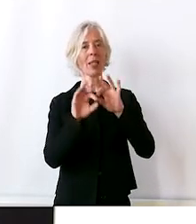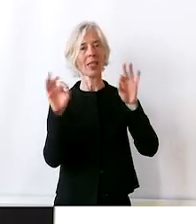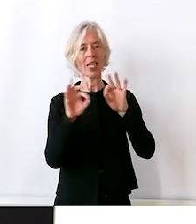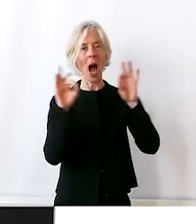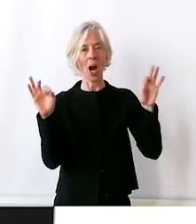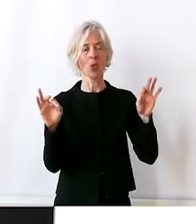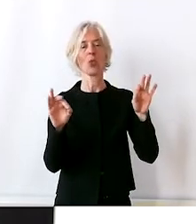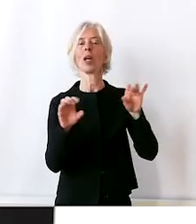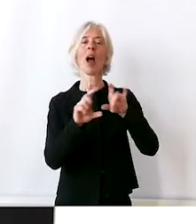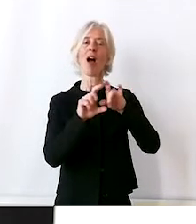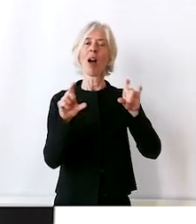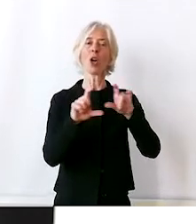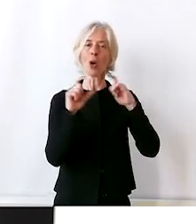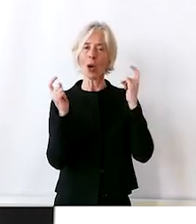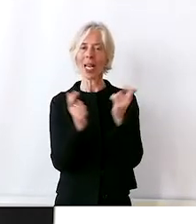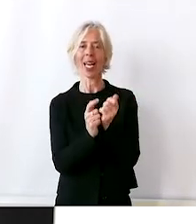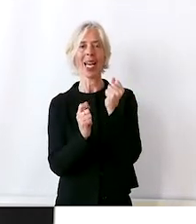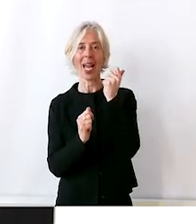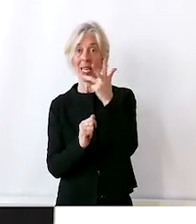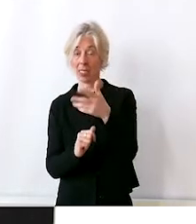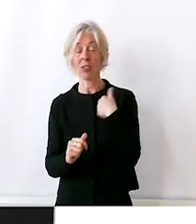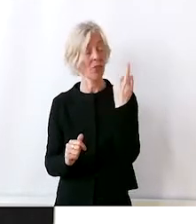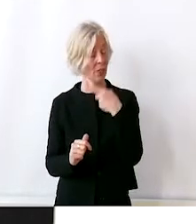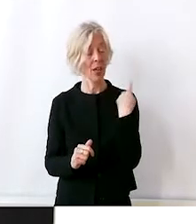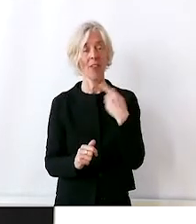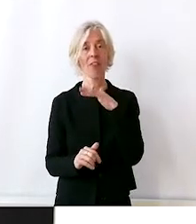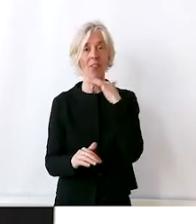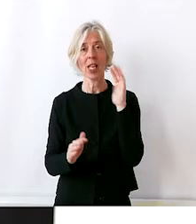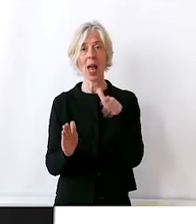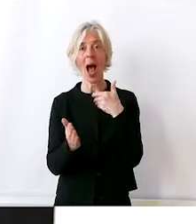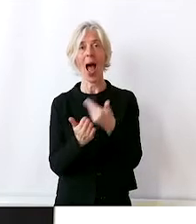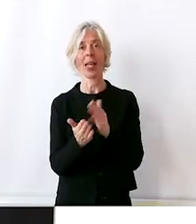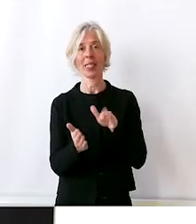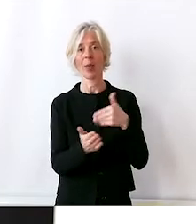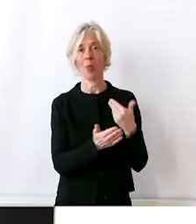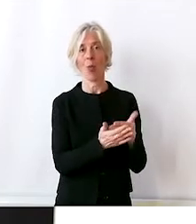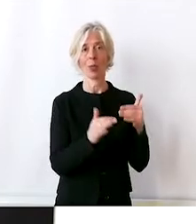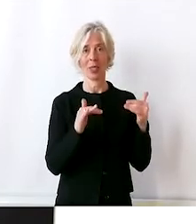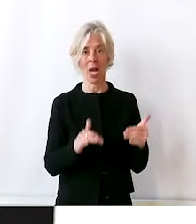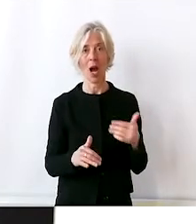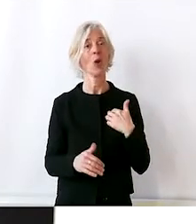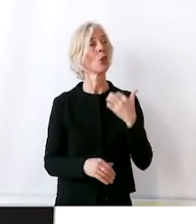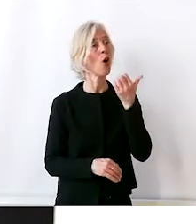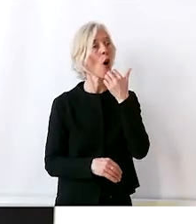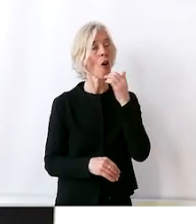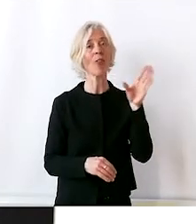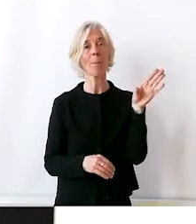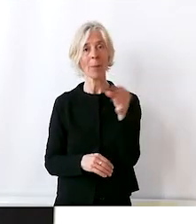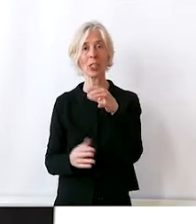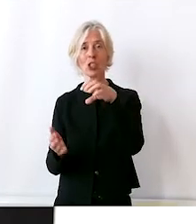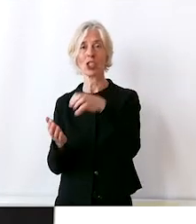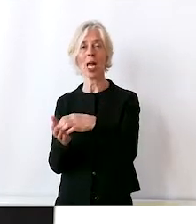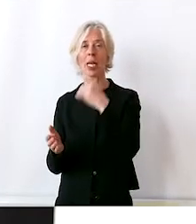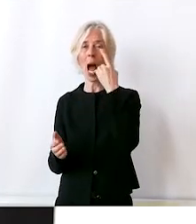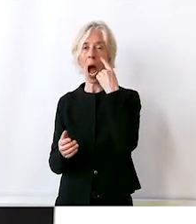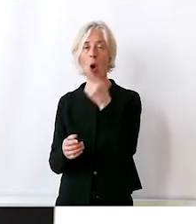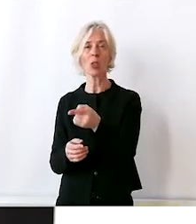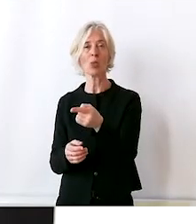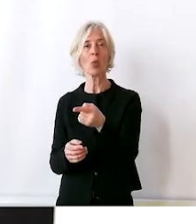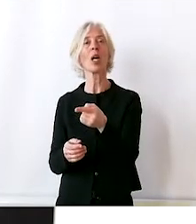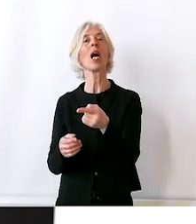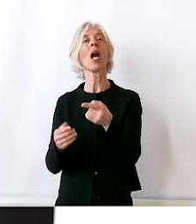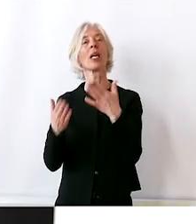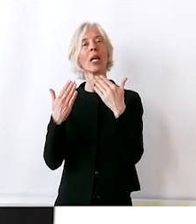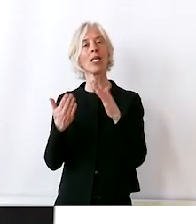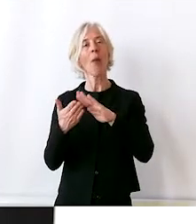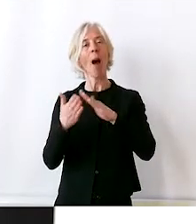viele Angebote mehr. Und wir hoffen, zusammen mit dem Städtischen Klimapakt hier einen wichtigen Beitrag zum Thema